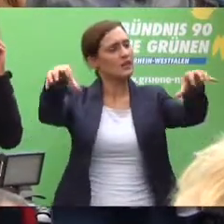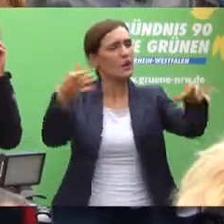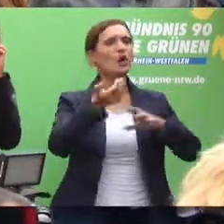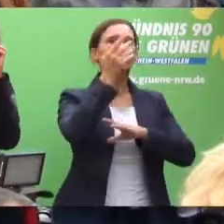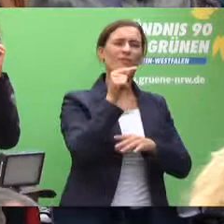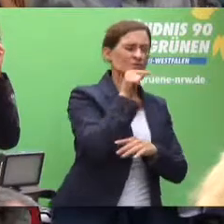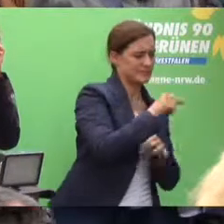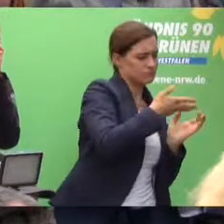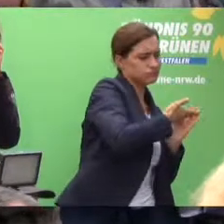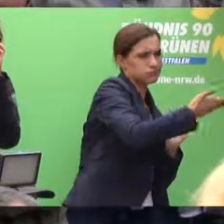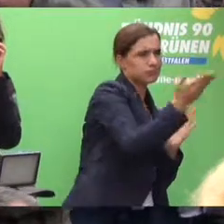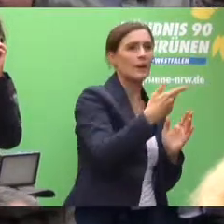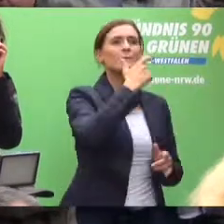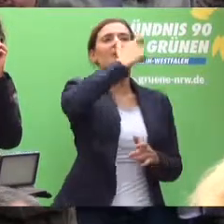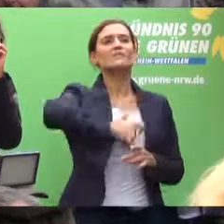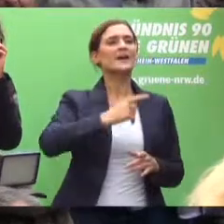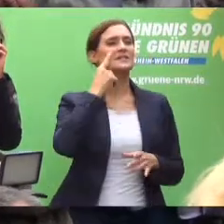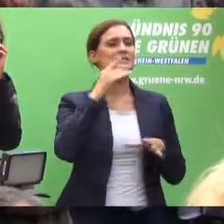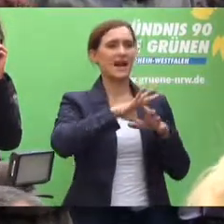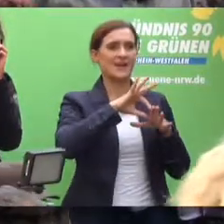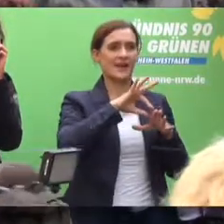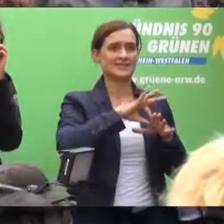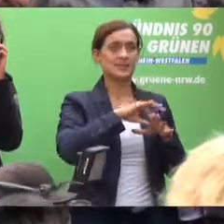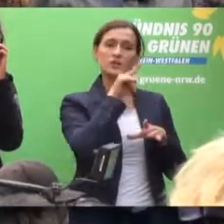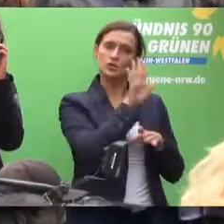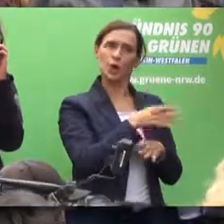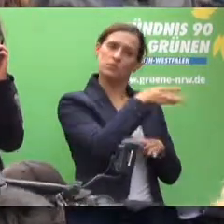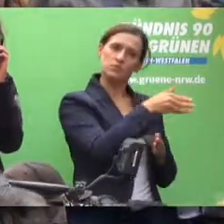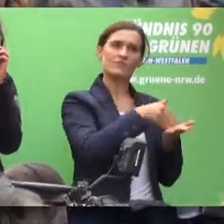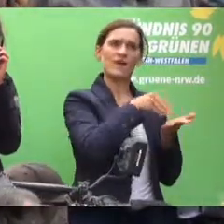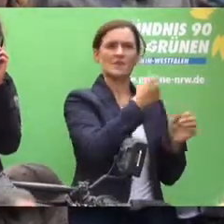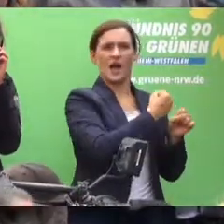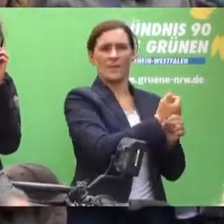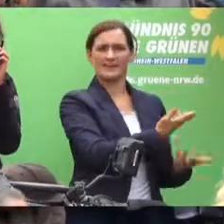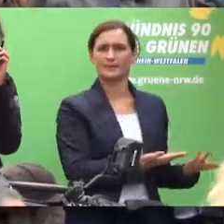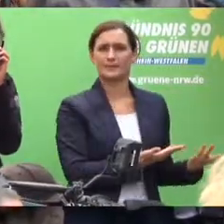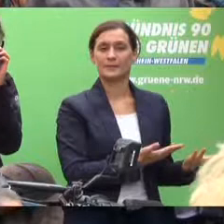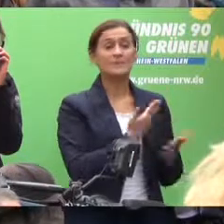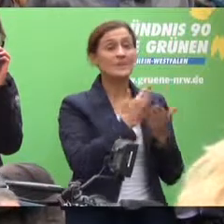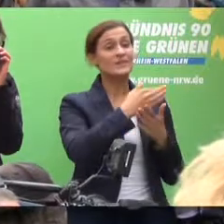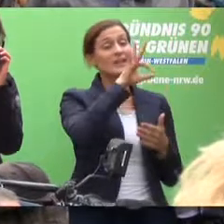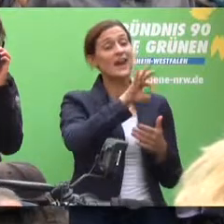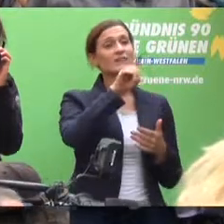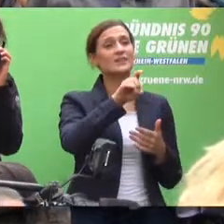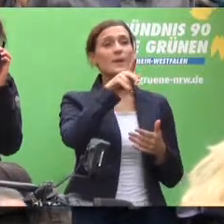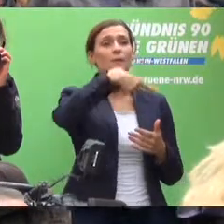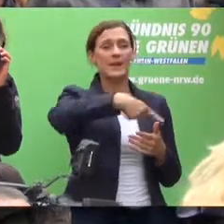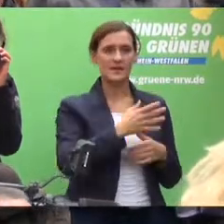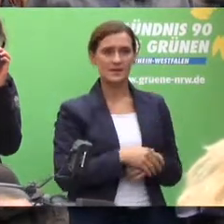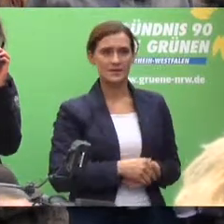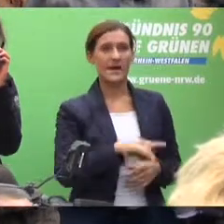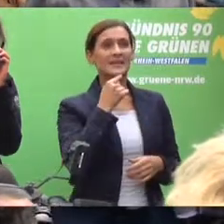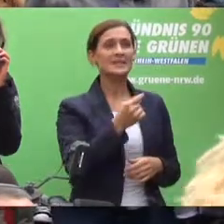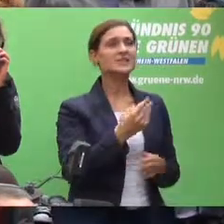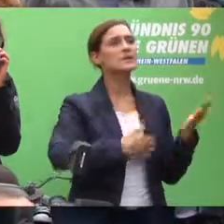Zahnärzte nicht ruiniert werden, lässt sich die FDP ihre Gimmicks,